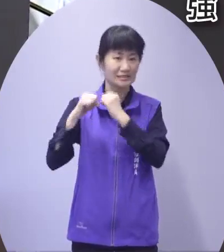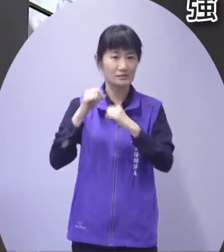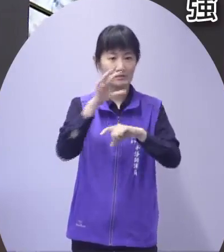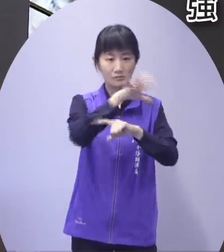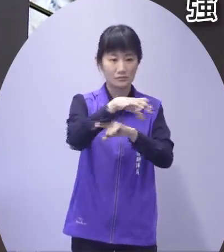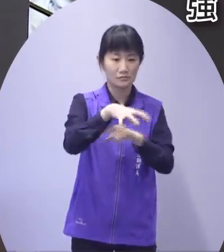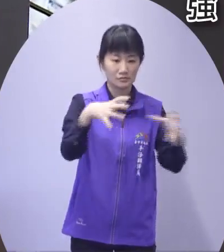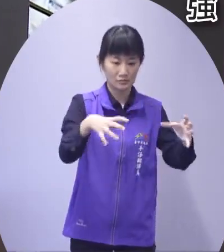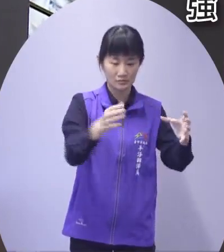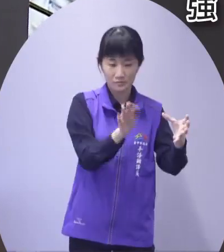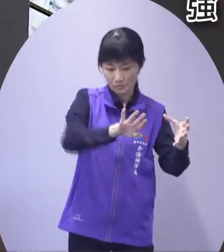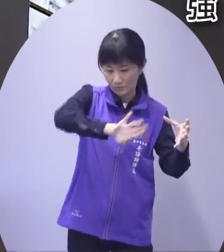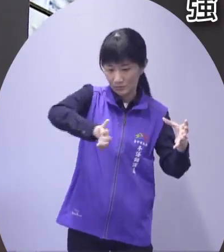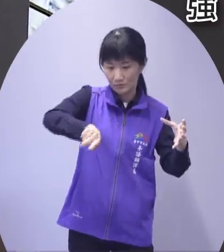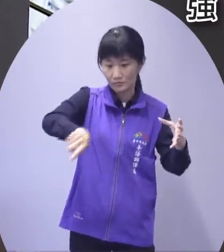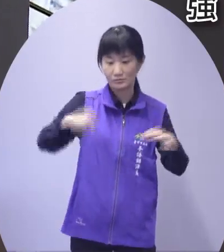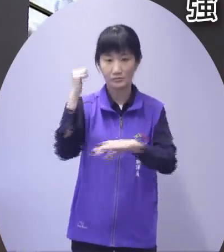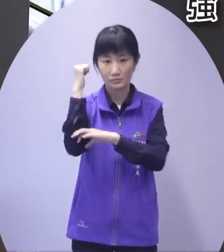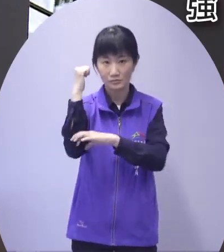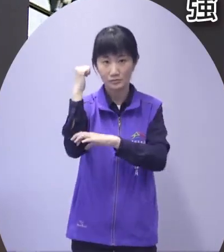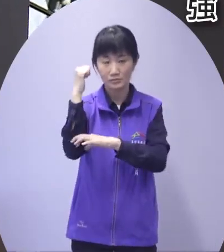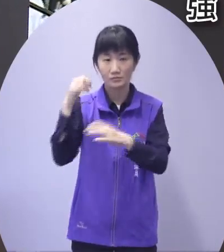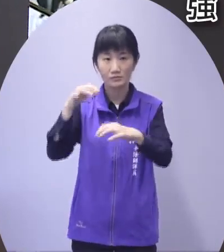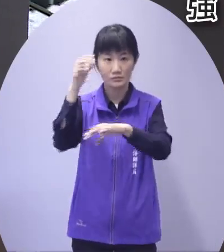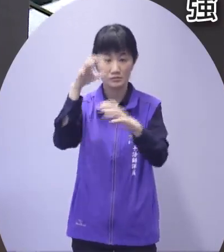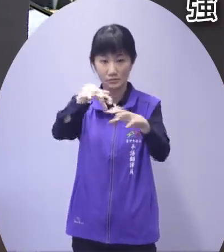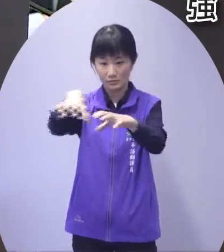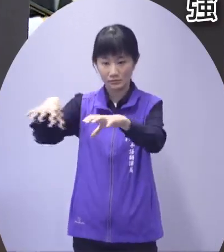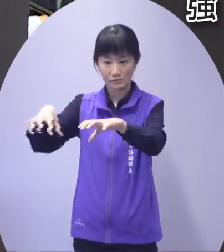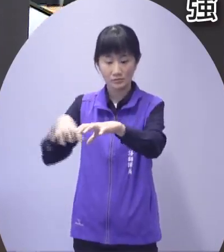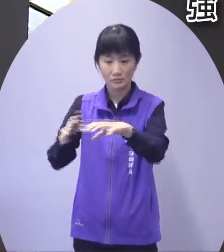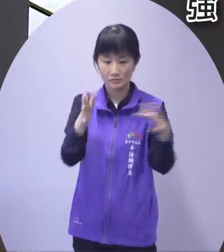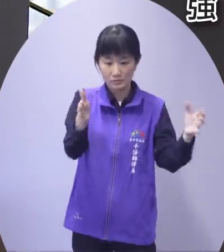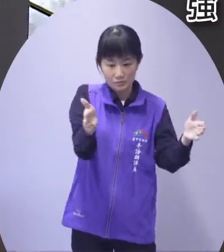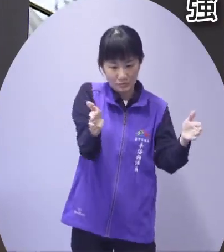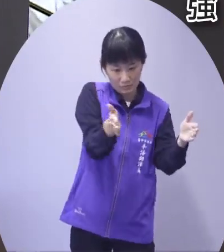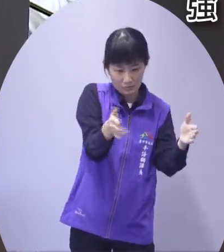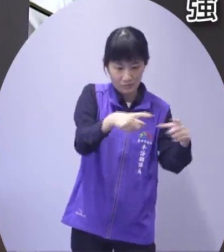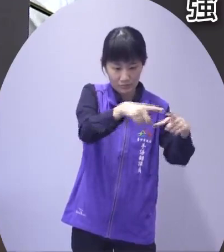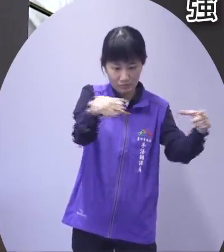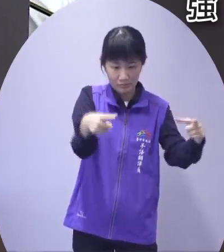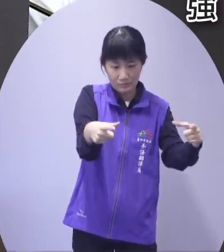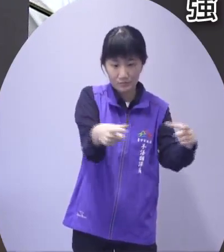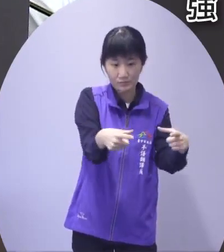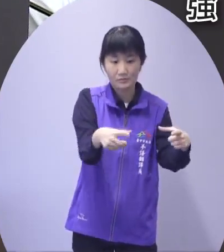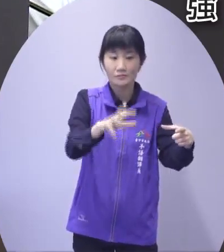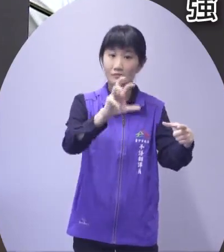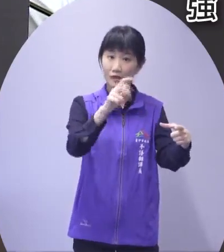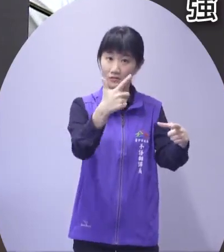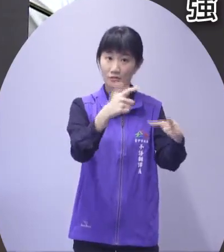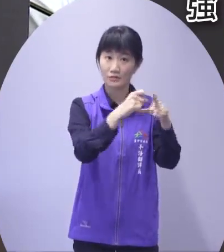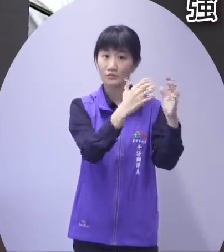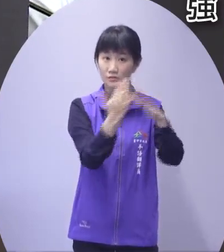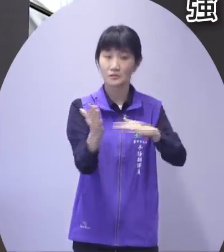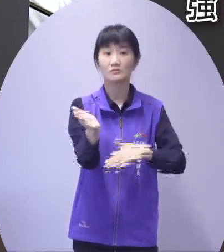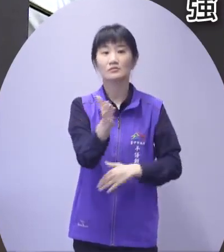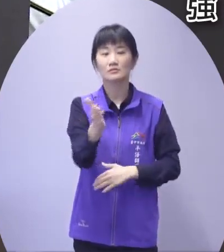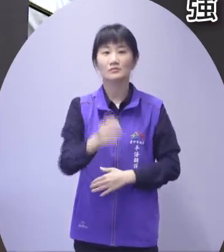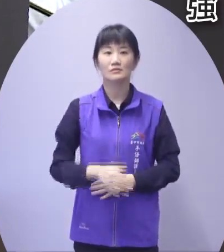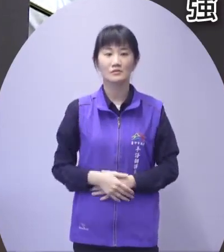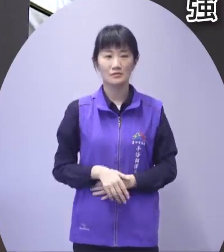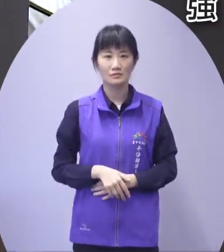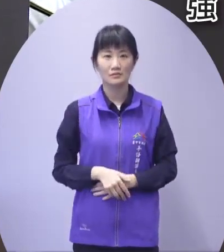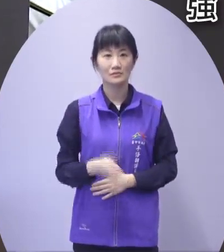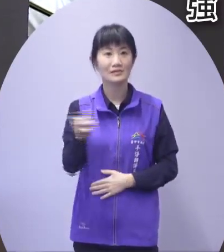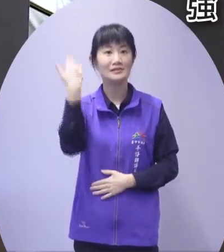土地，所以它现在只剩下86公顷，剩下86公顷。好、哦，这个是要特别介绍，它就是日本时代就要规划一个